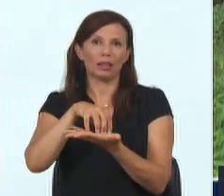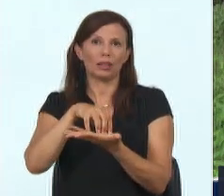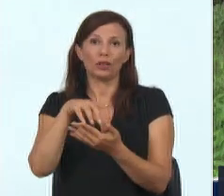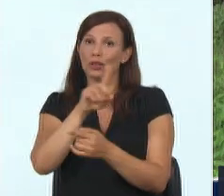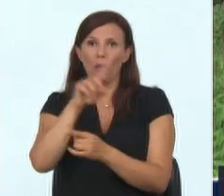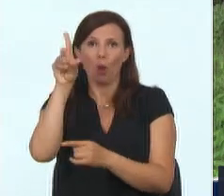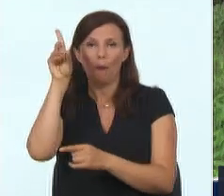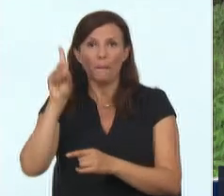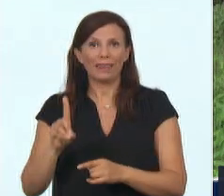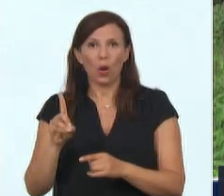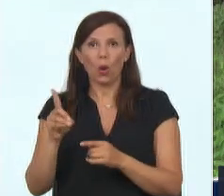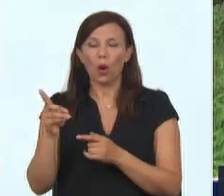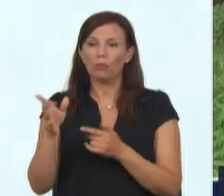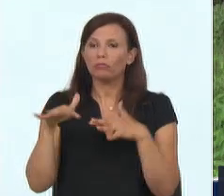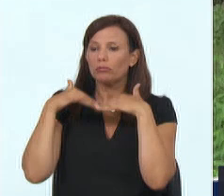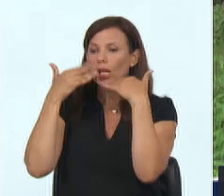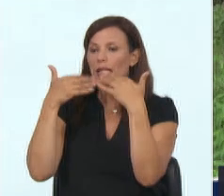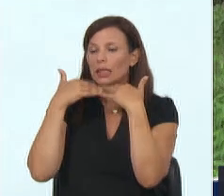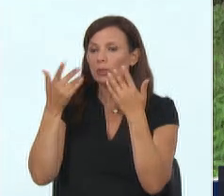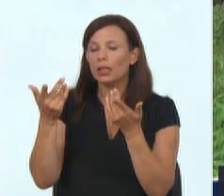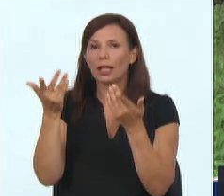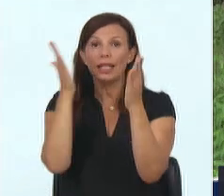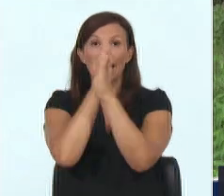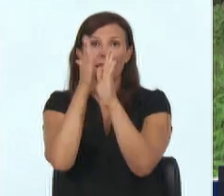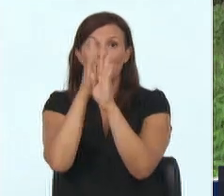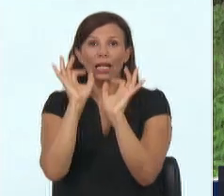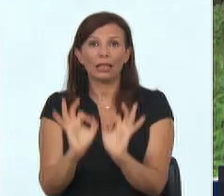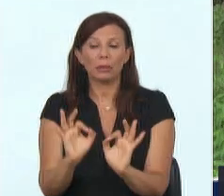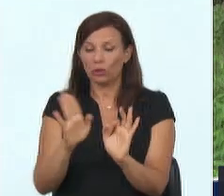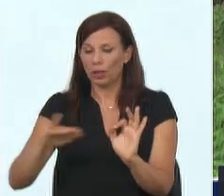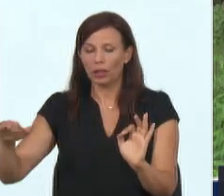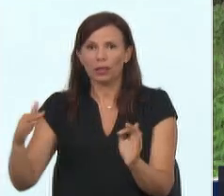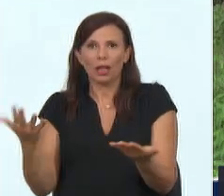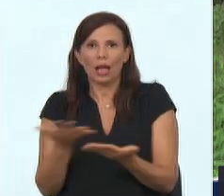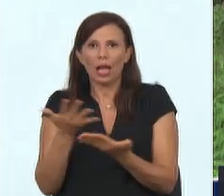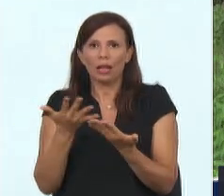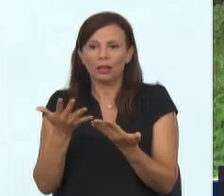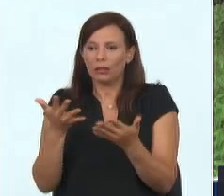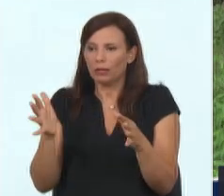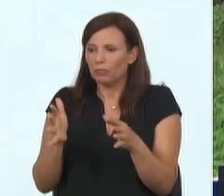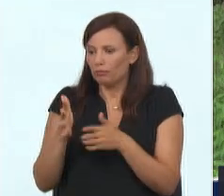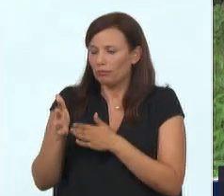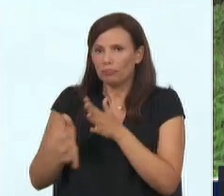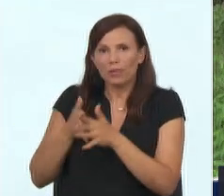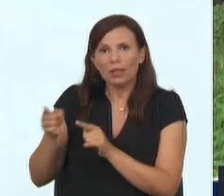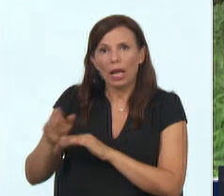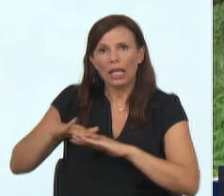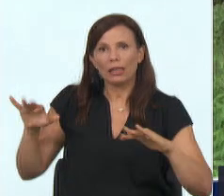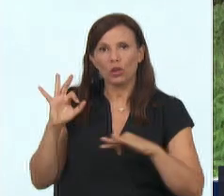בדרום, לתווך את המציאות, להסתיר אולי את המציאות מהילדים שלהם, אבל על מה את מדברת עם הילדים שלך בשבוע האחרון?